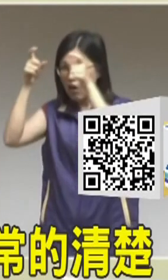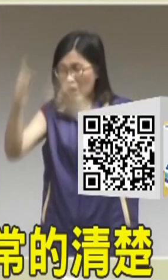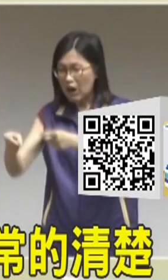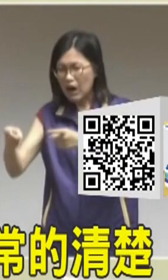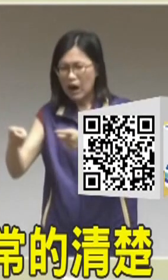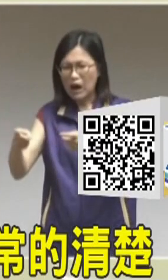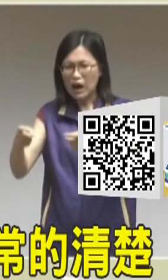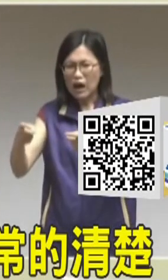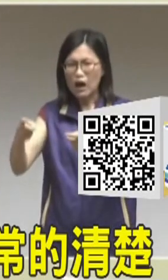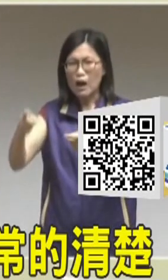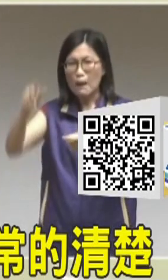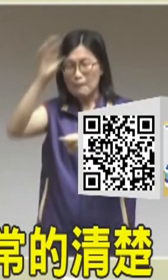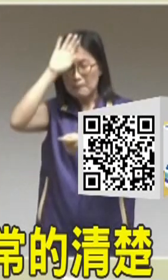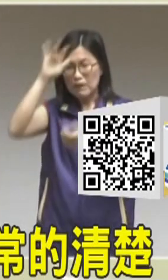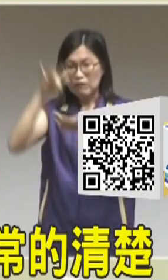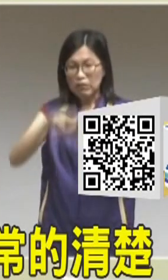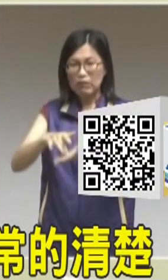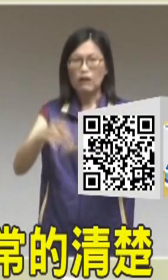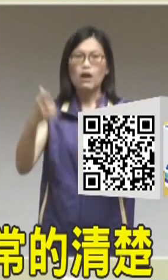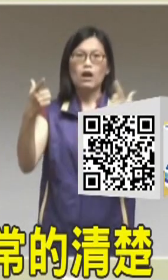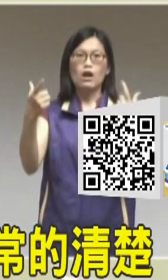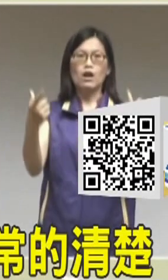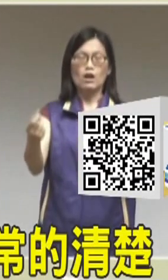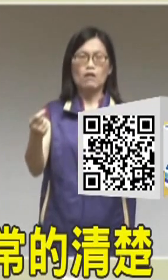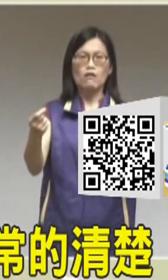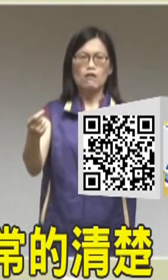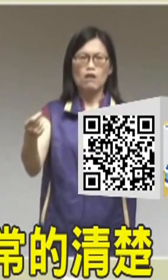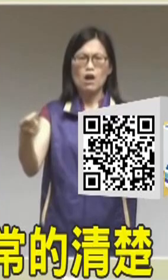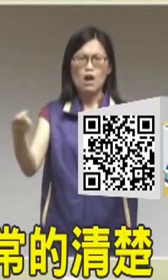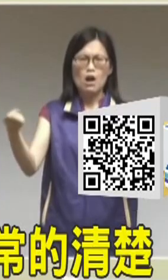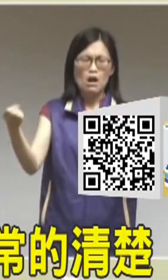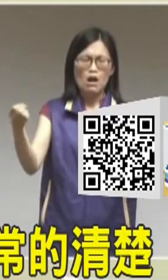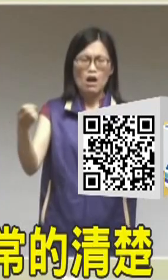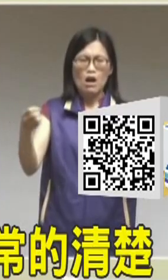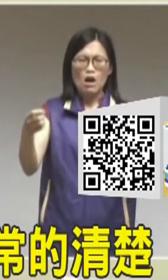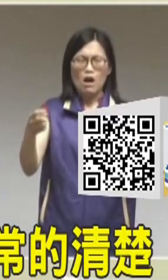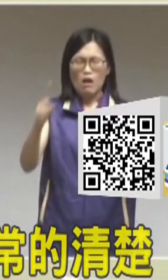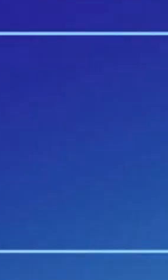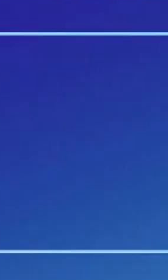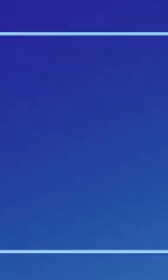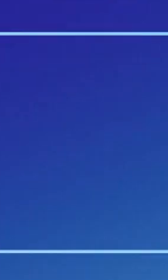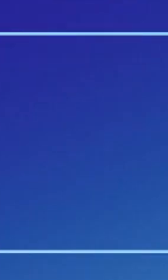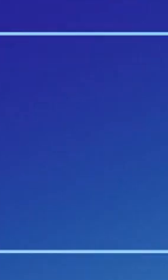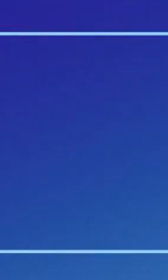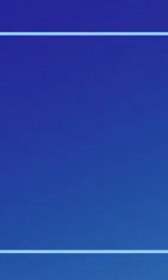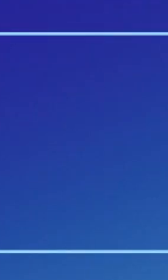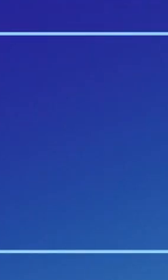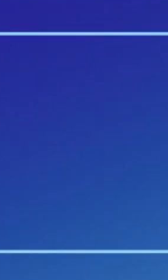好，那所以整个这个传播链大概就非常的清楚。